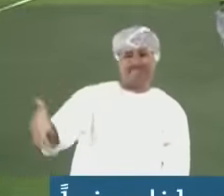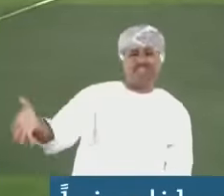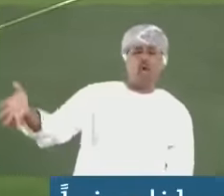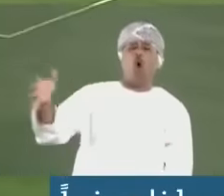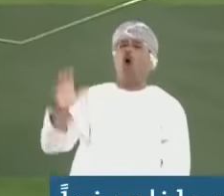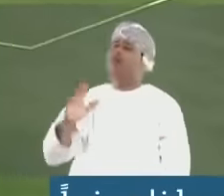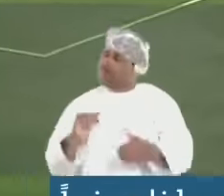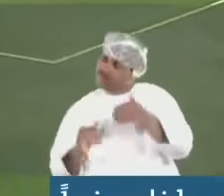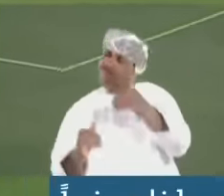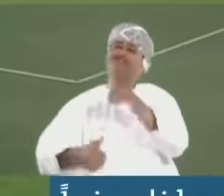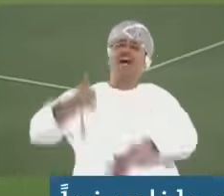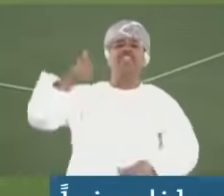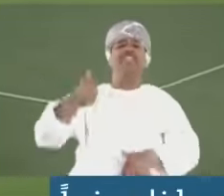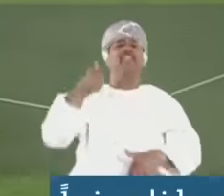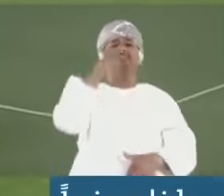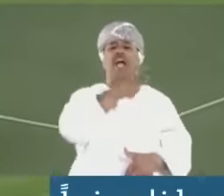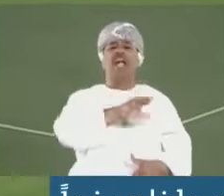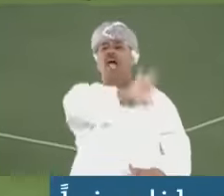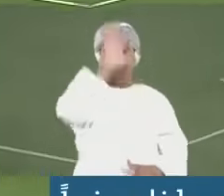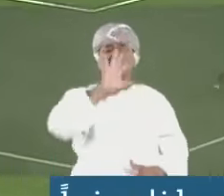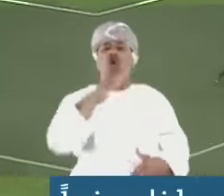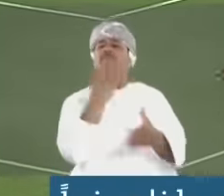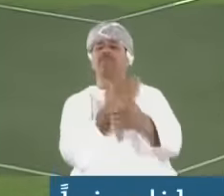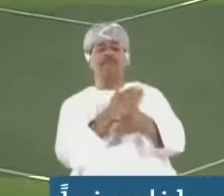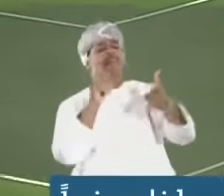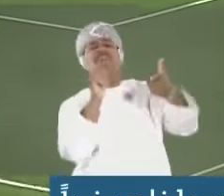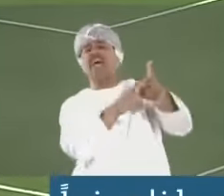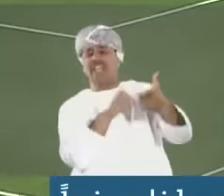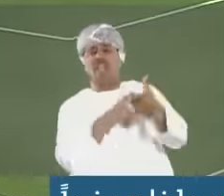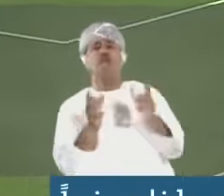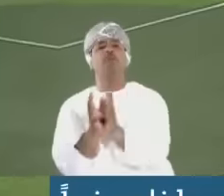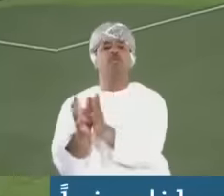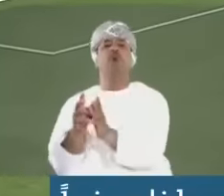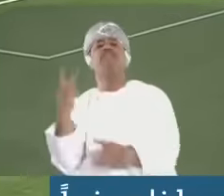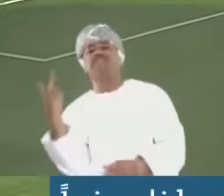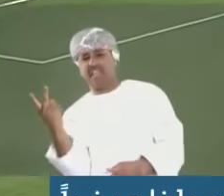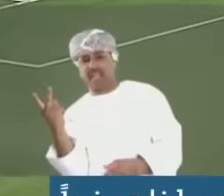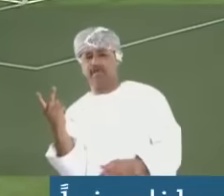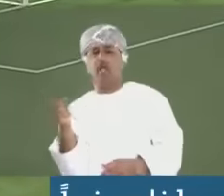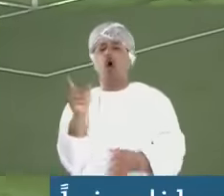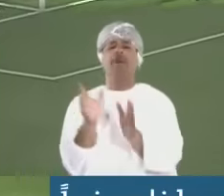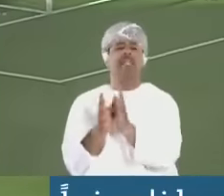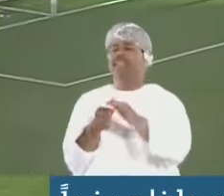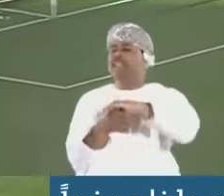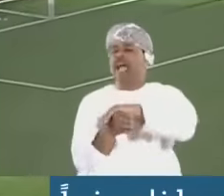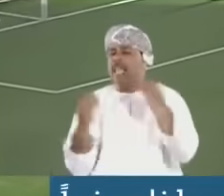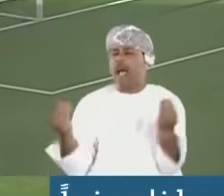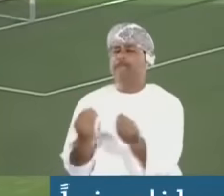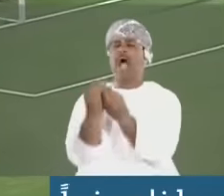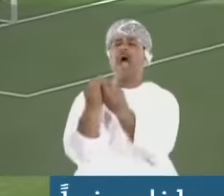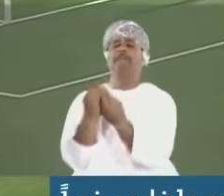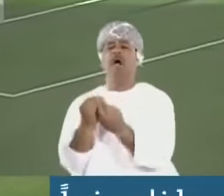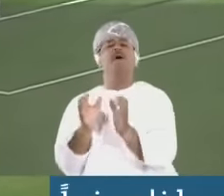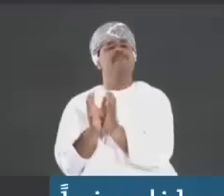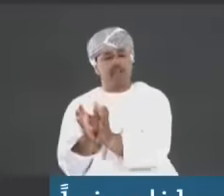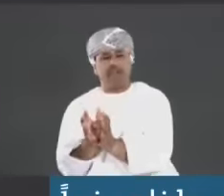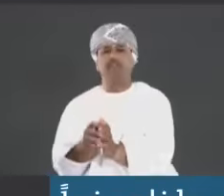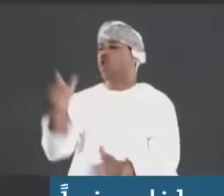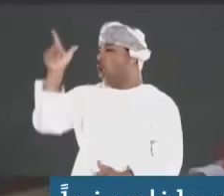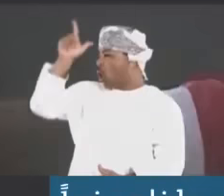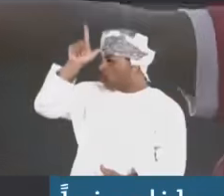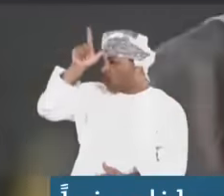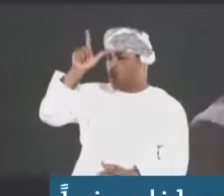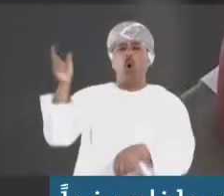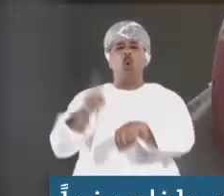إلى النهائيات الآسيوية بعد حلوله ثانيا في المجموعة الثانية التي ضمت إلى جواره منتخبات الأردن